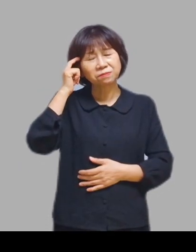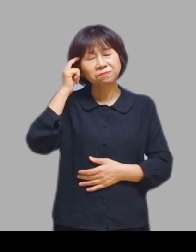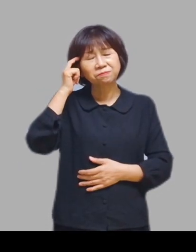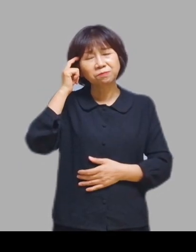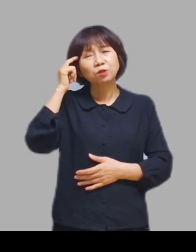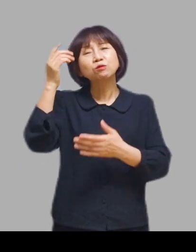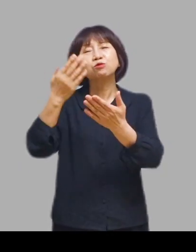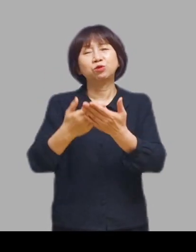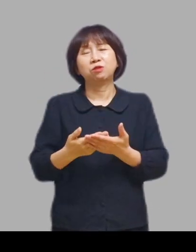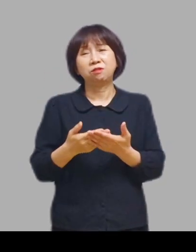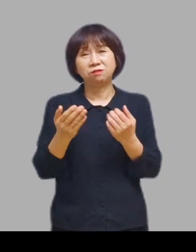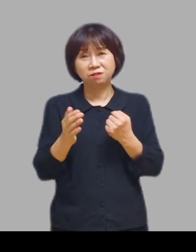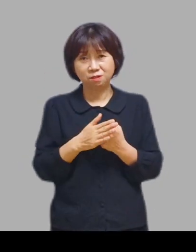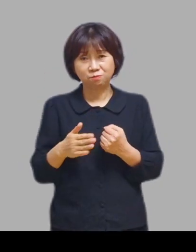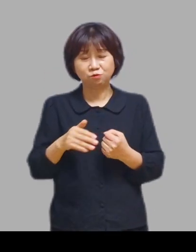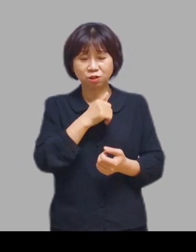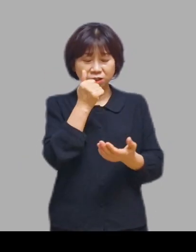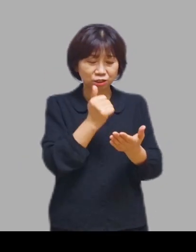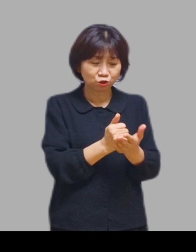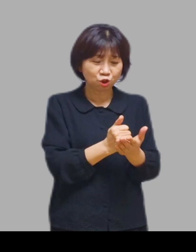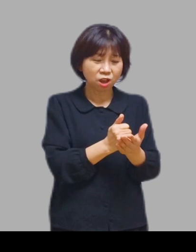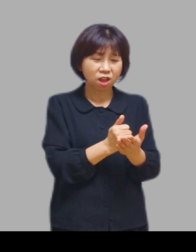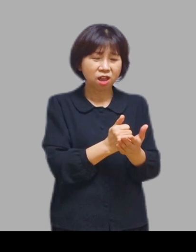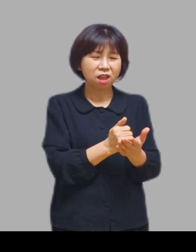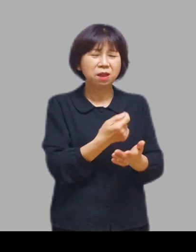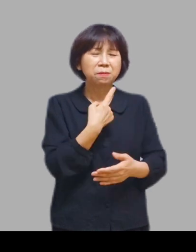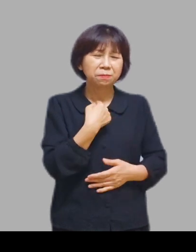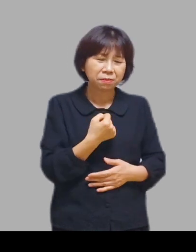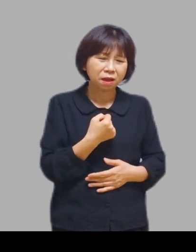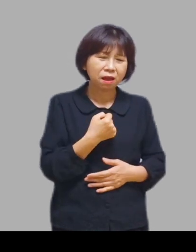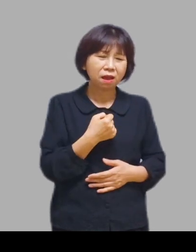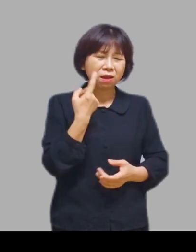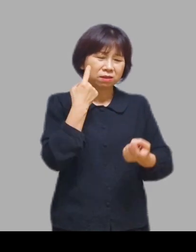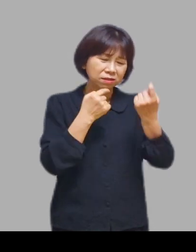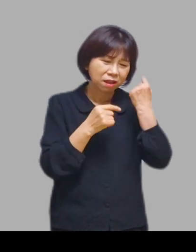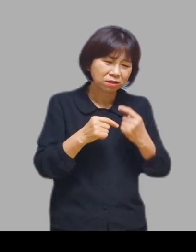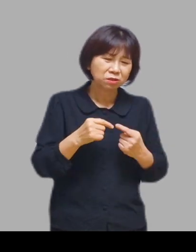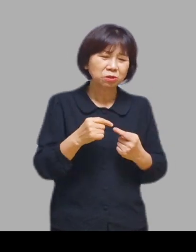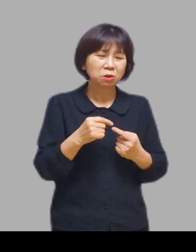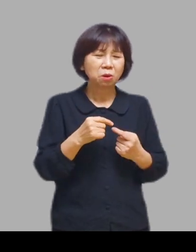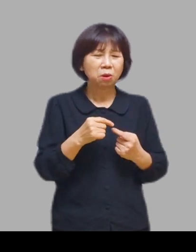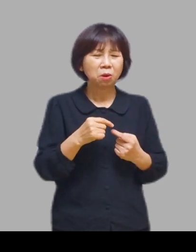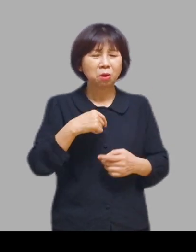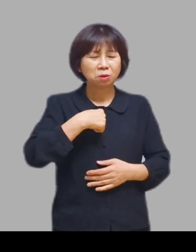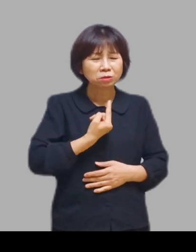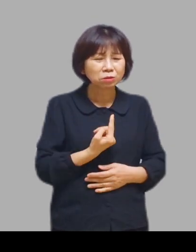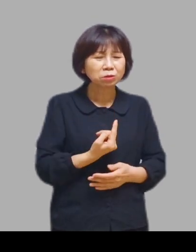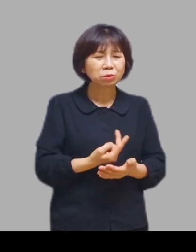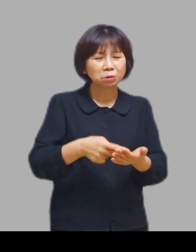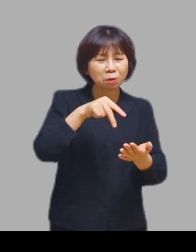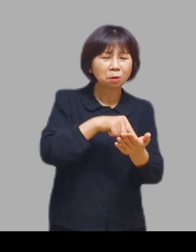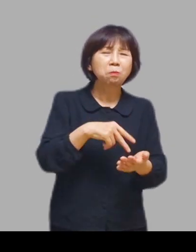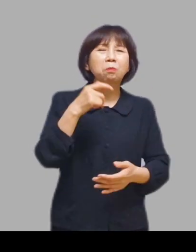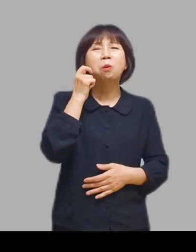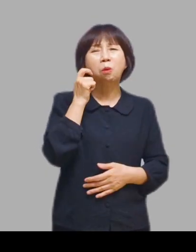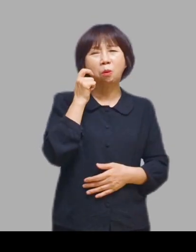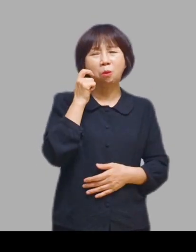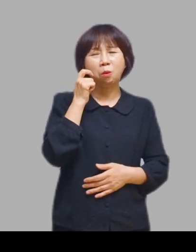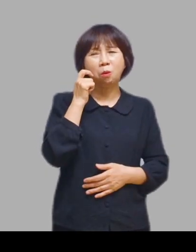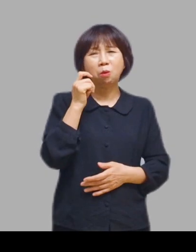때문입니다. 우리가 죄 가운데 있고 상처 가운데 있고 스스로 일어설 수 없을 때 주님은 우리를